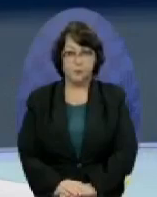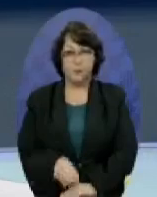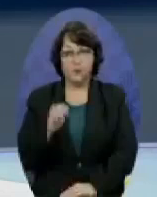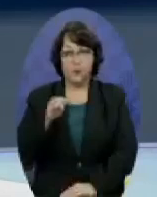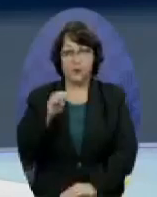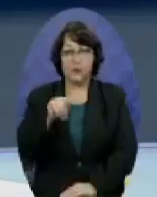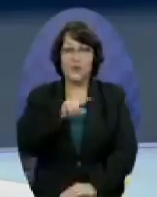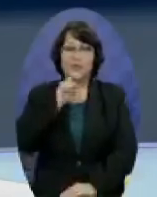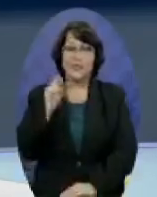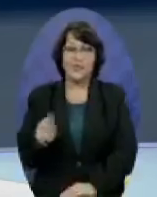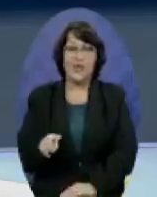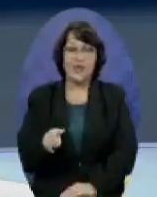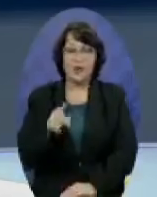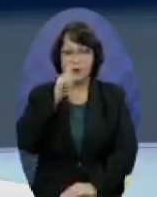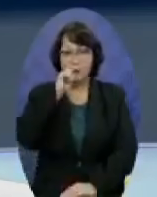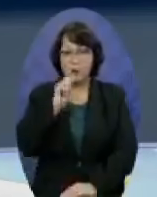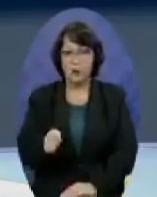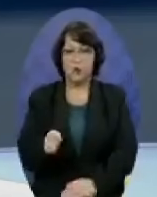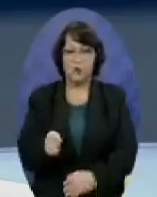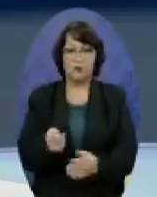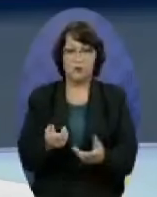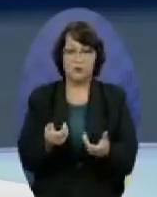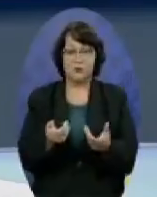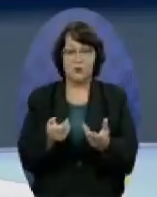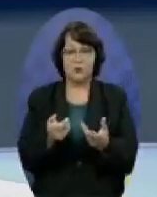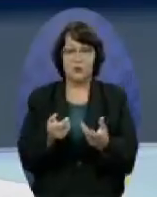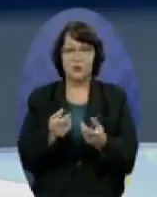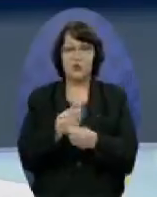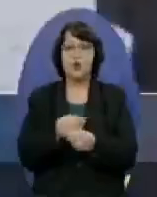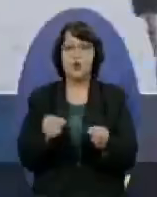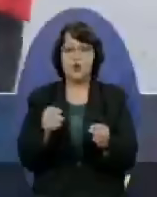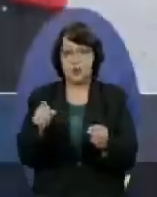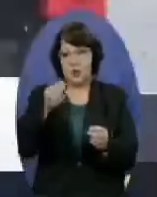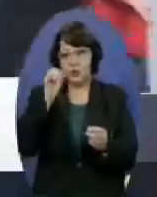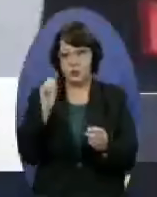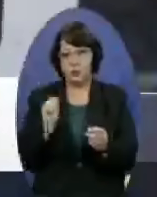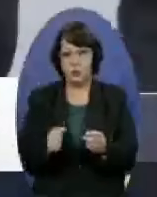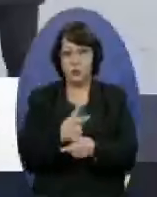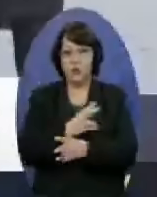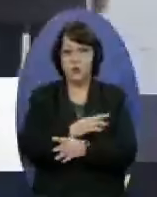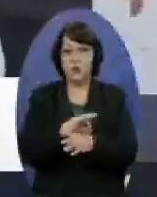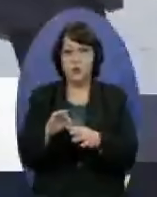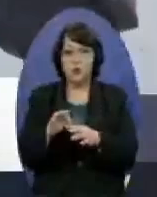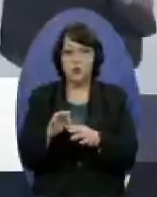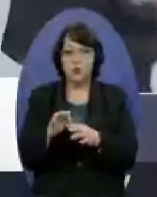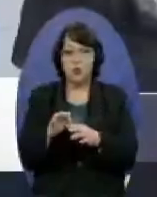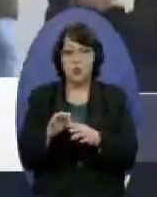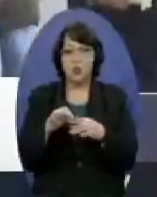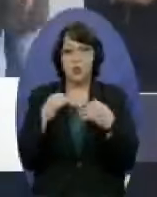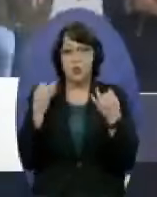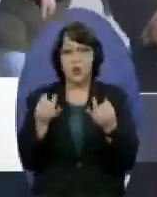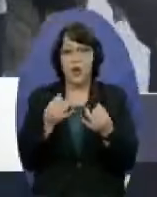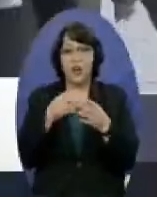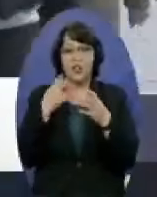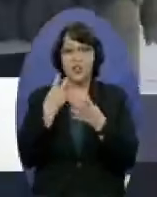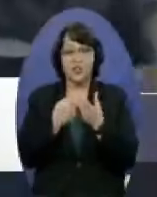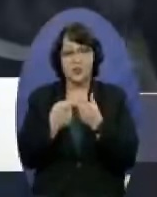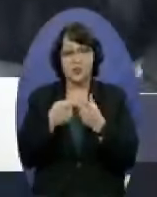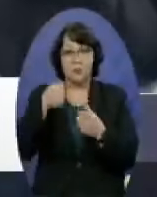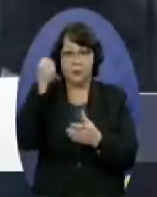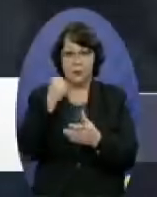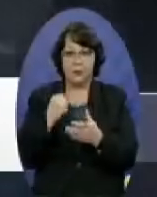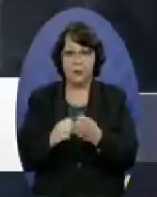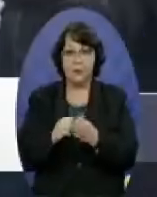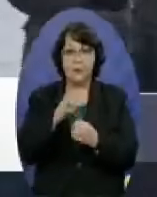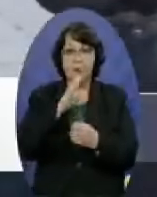Тэтгэврийн зээлийг тэглэх асуудал олны анхаарал байна. Энэ хуулийн төслийг энэ 7 оногийн байнгын ороолон нэгдсэн чуулганаар хэлсэн бадлахаар төлөвлөд байна. За